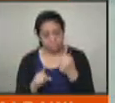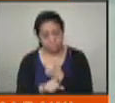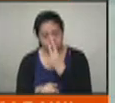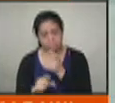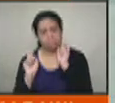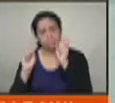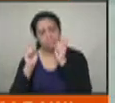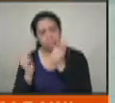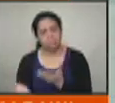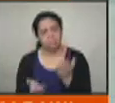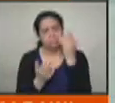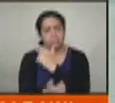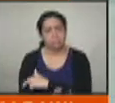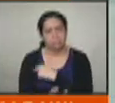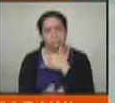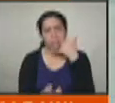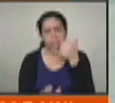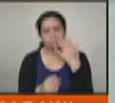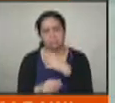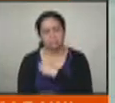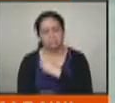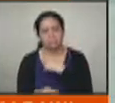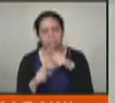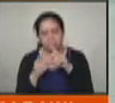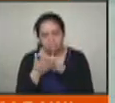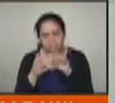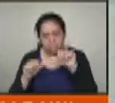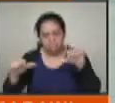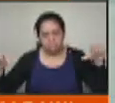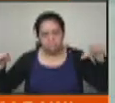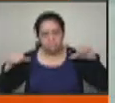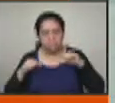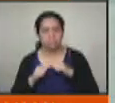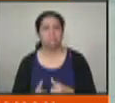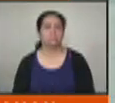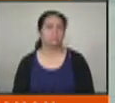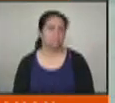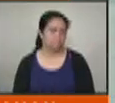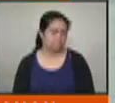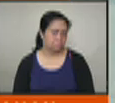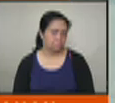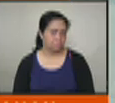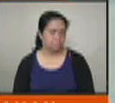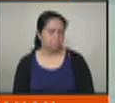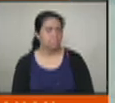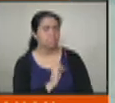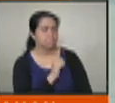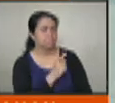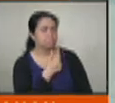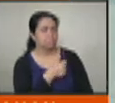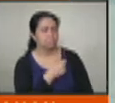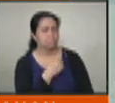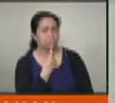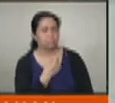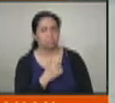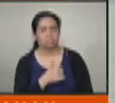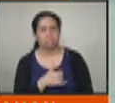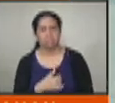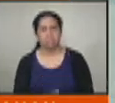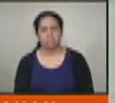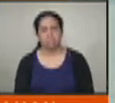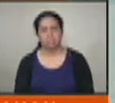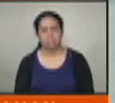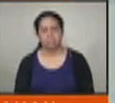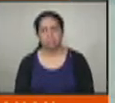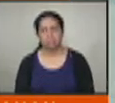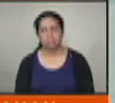nabugbog, agad-agad dinadala sa ospital, tumawag kayo ng police para maklear yung area. Sige po, sir. Kasi yun lang naman po kasi sa akin kami. Appoint